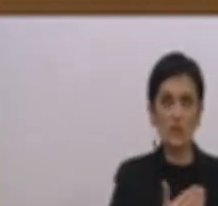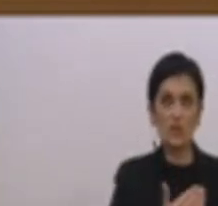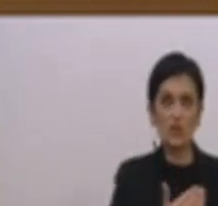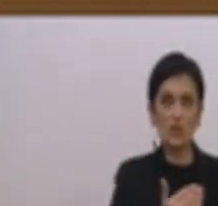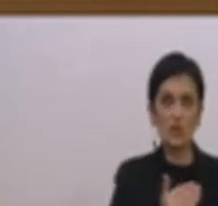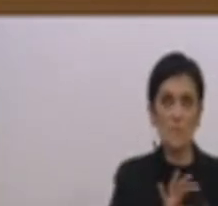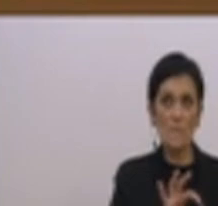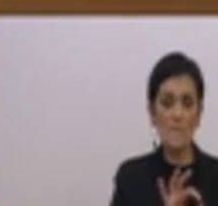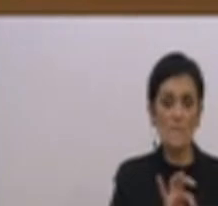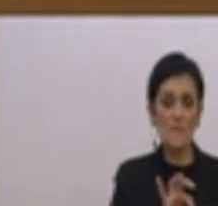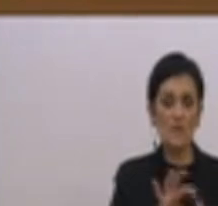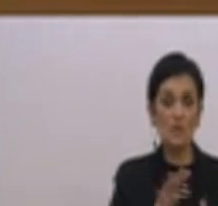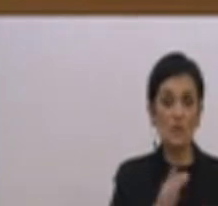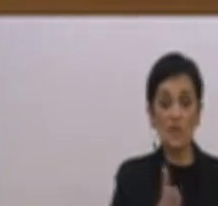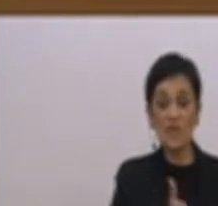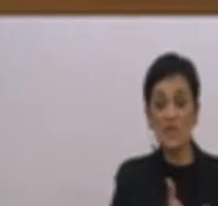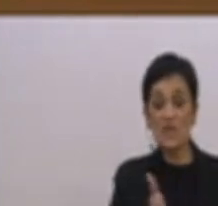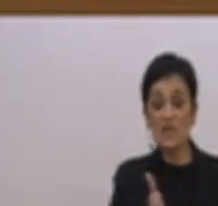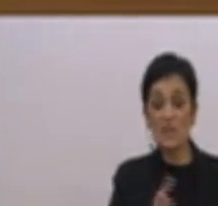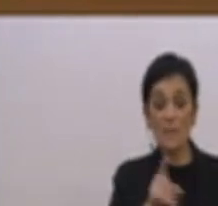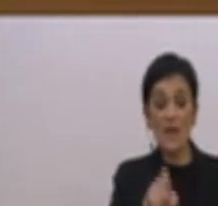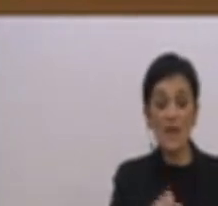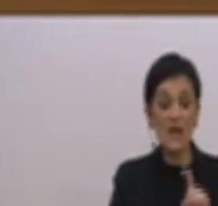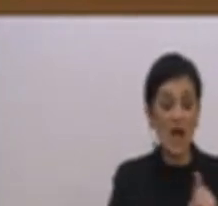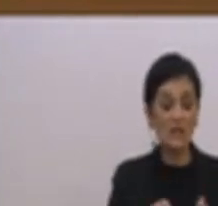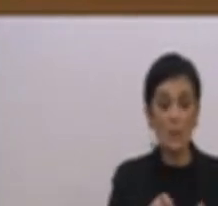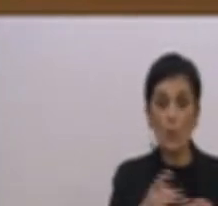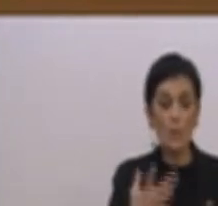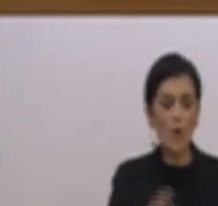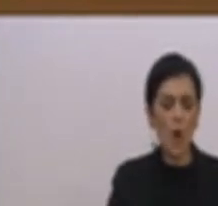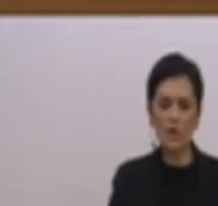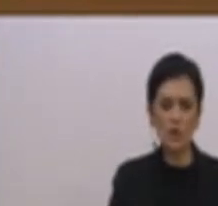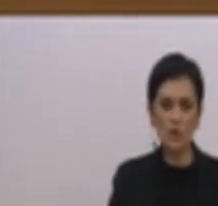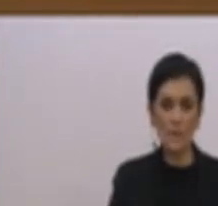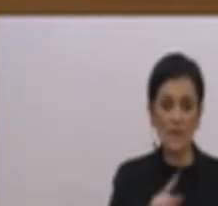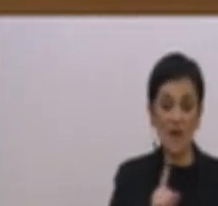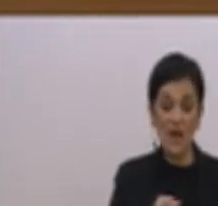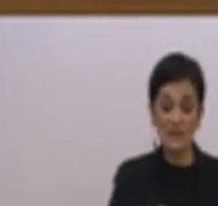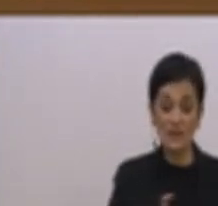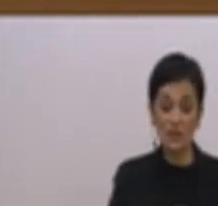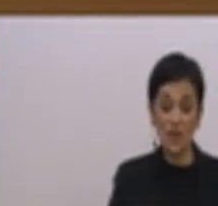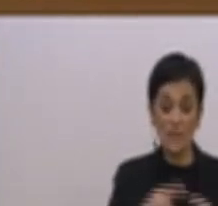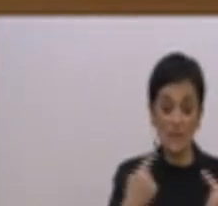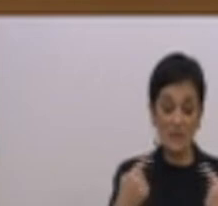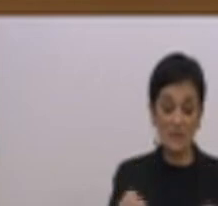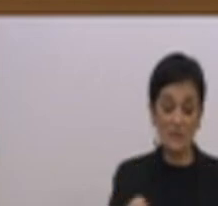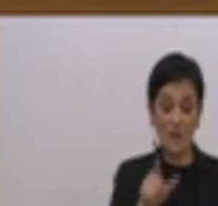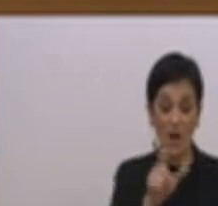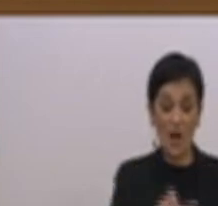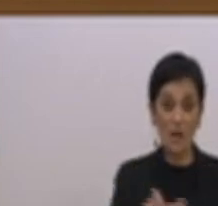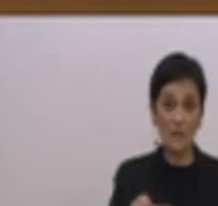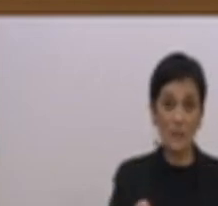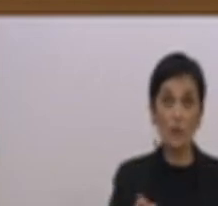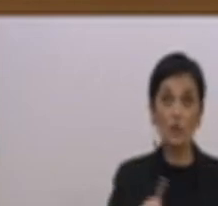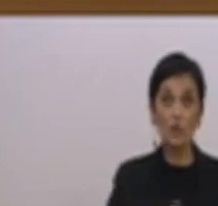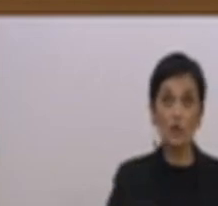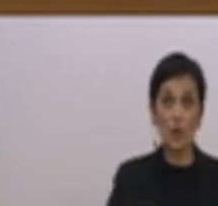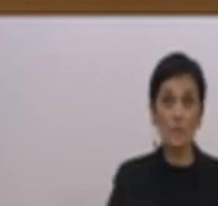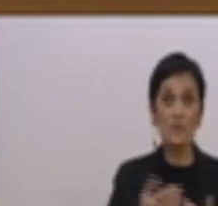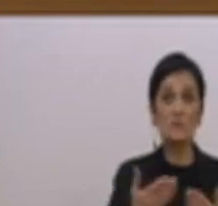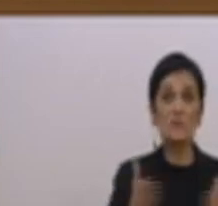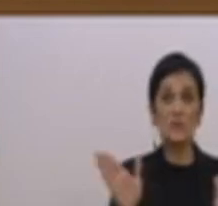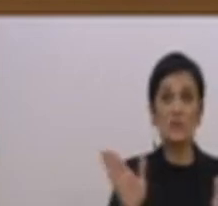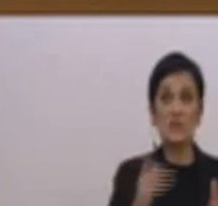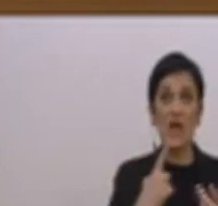მიჯნა, რომლის იქეთაც გადაბიჯება აღარ შეიძლება უბრალოდ. რაც შეეხება სხვა ადამიანებს, რომლებმაც ამის შესახებ საჯაროდ ისაუბრეს, აი